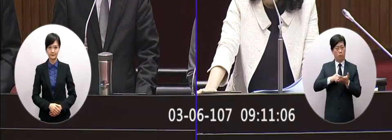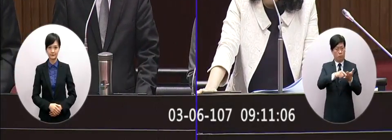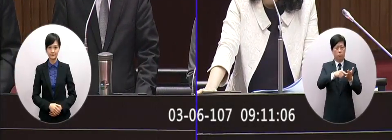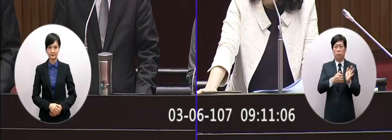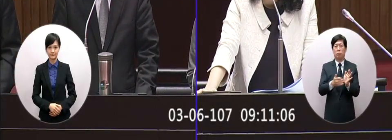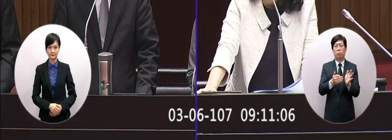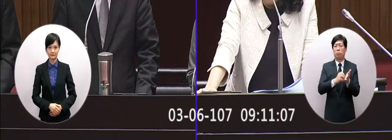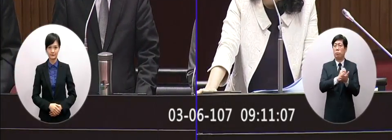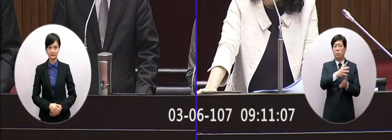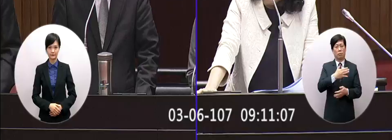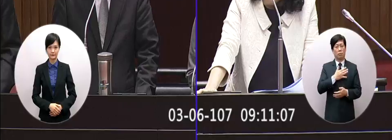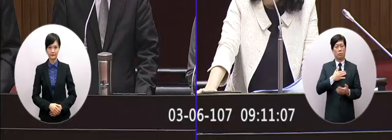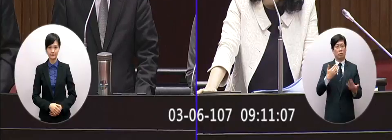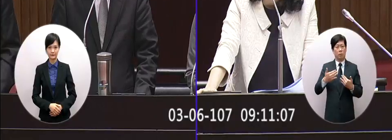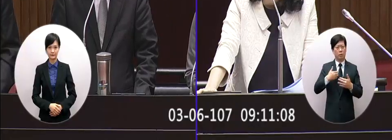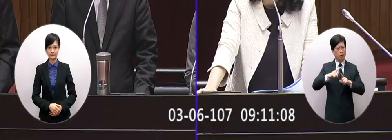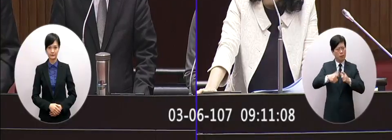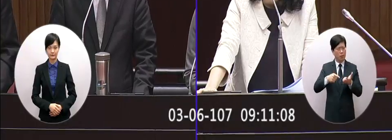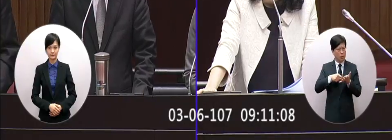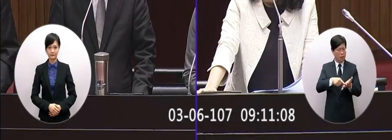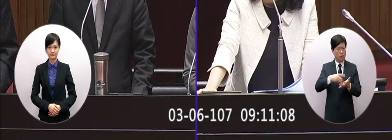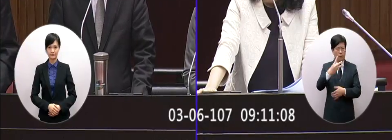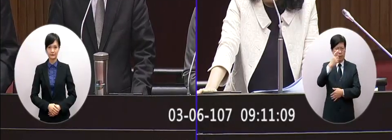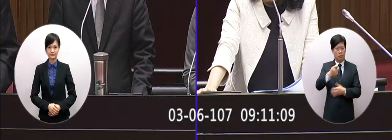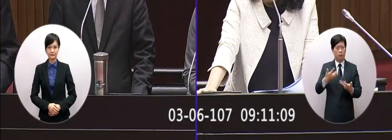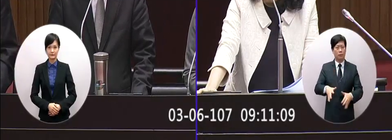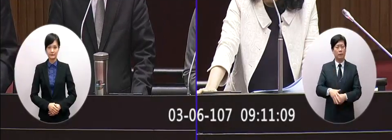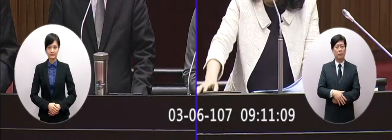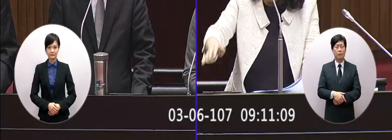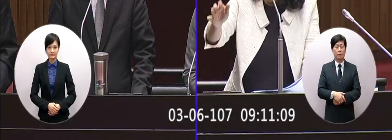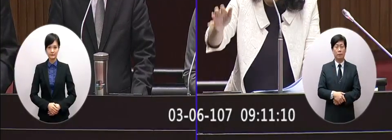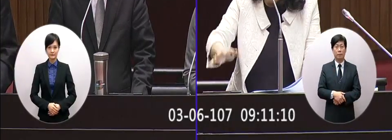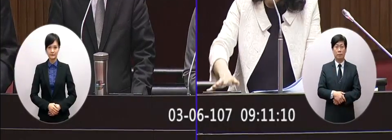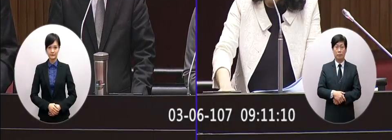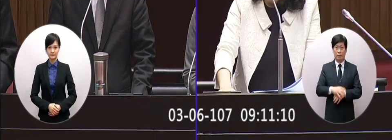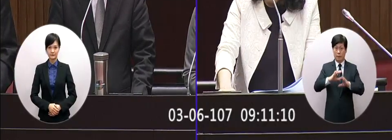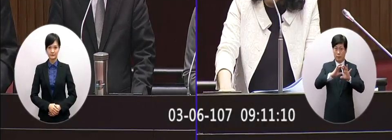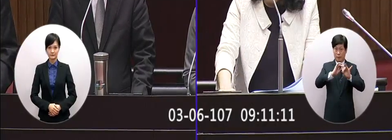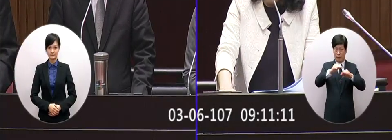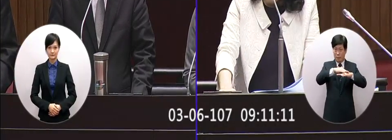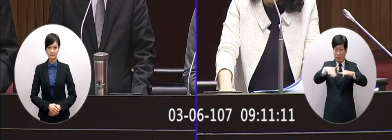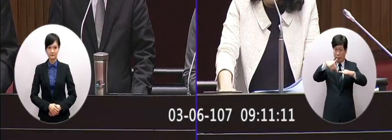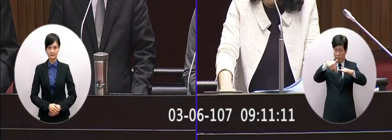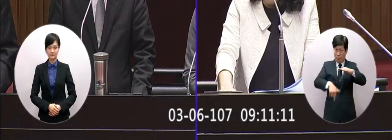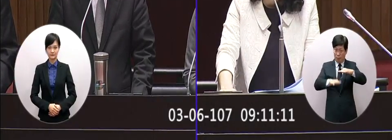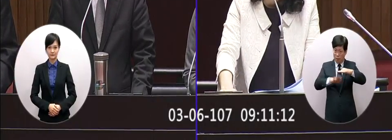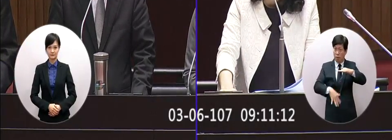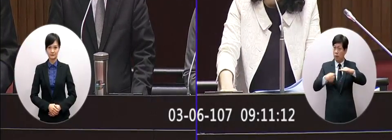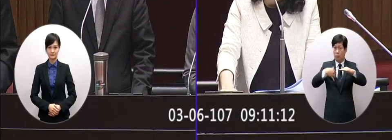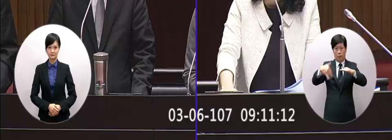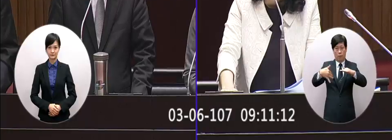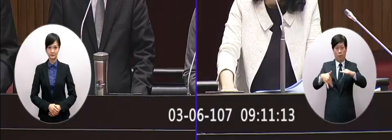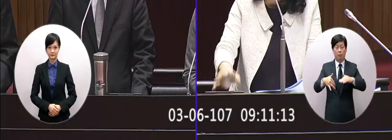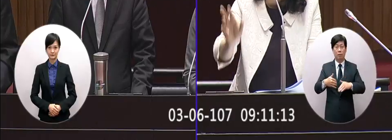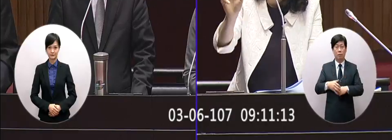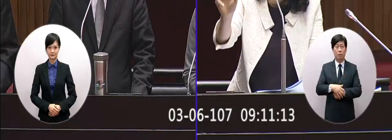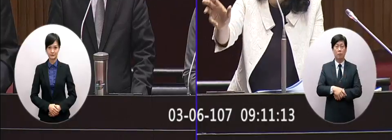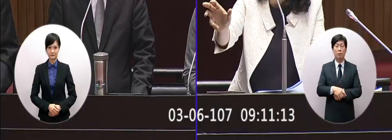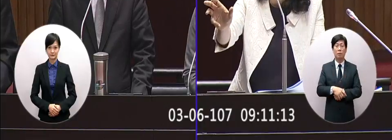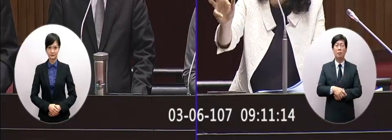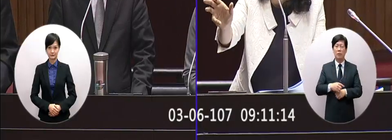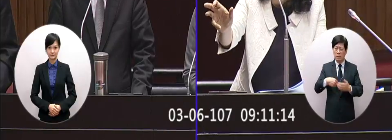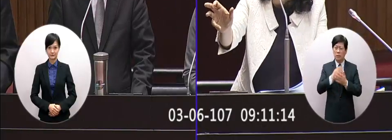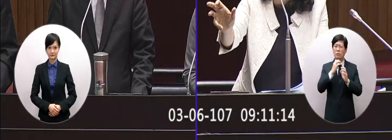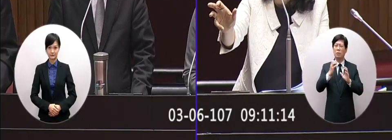了哈，已经大概也是报了3亿多嘛哈。对，然后这个地面下的这个部分是还没有的，还没有，它只